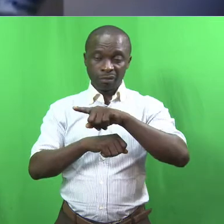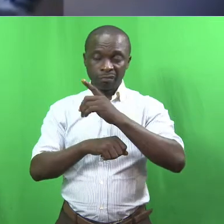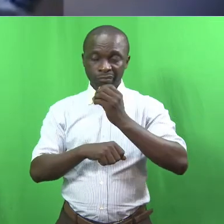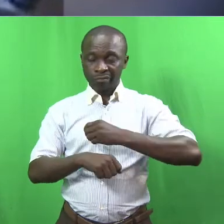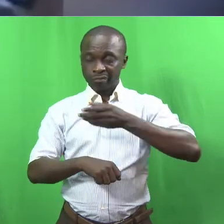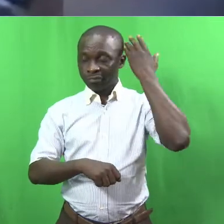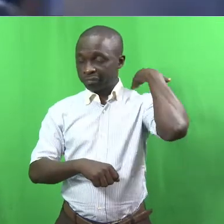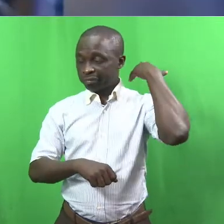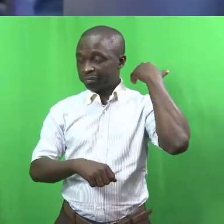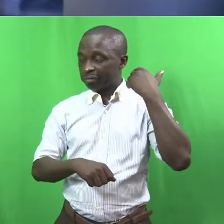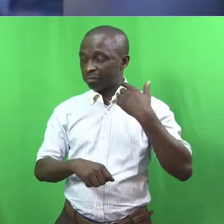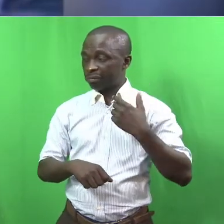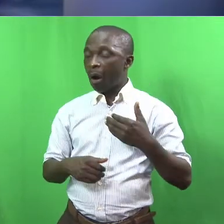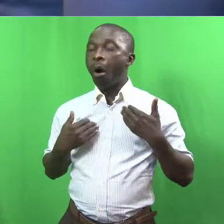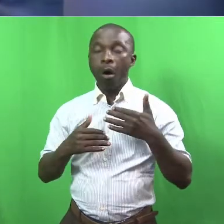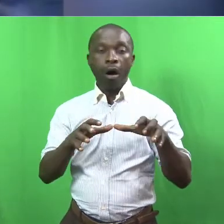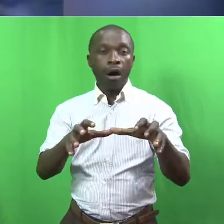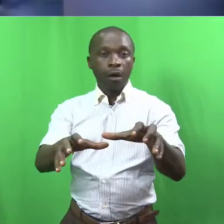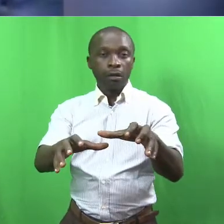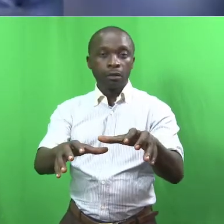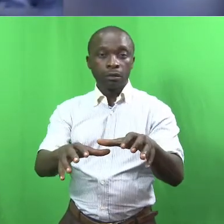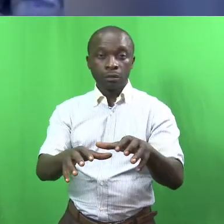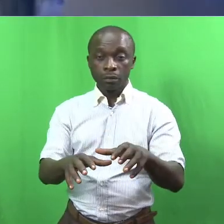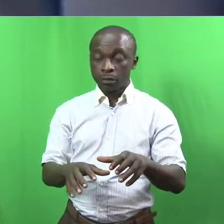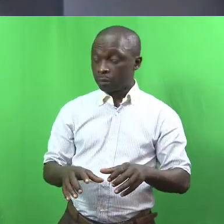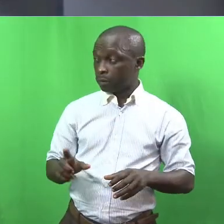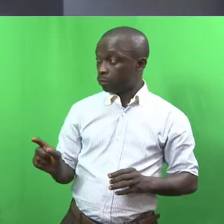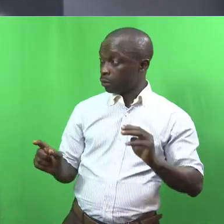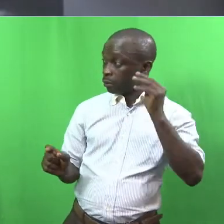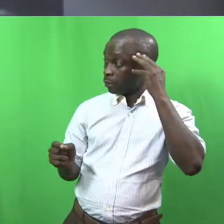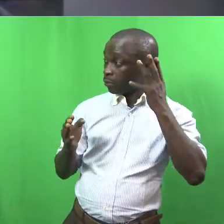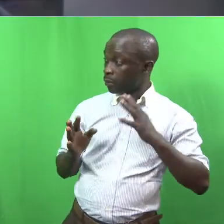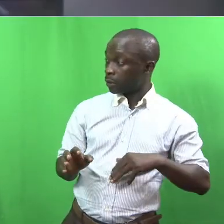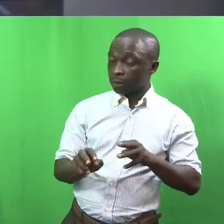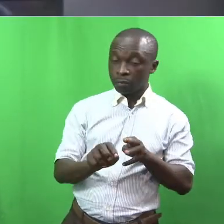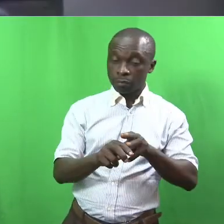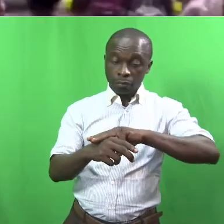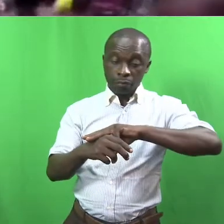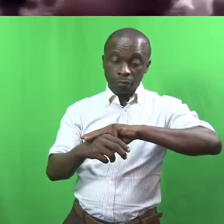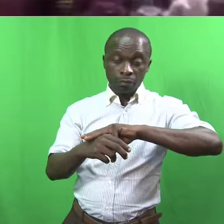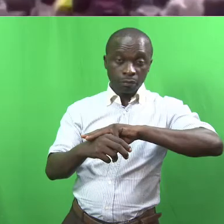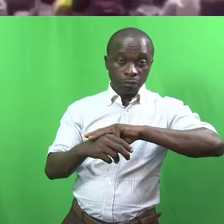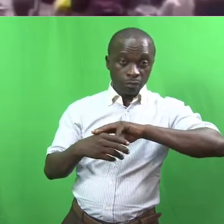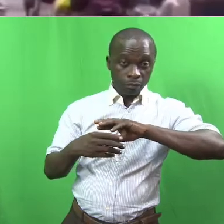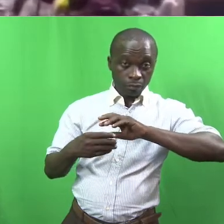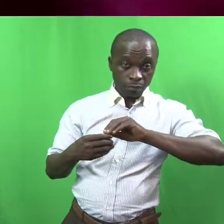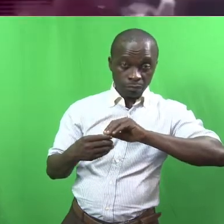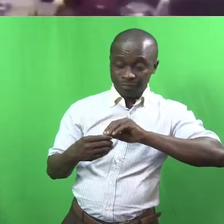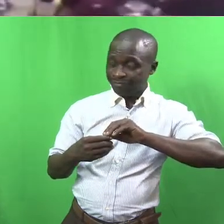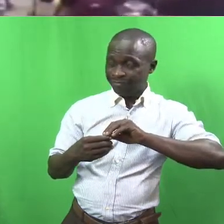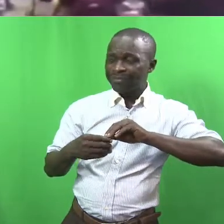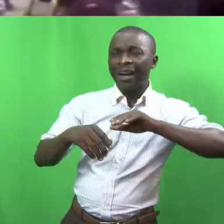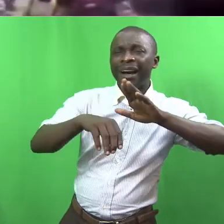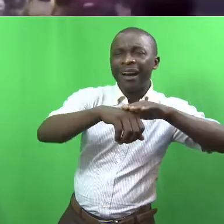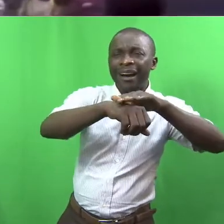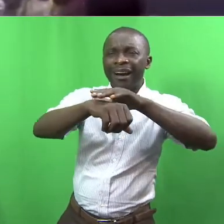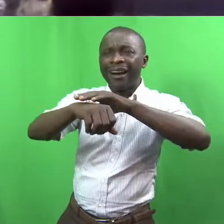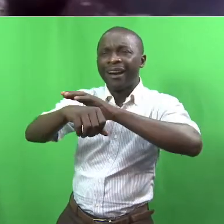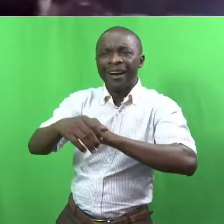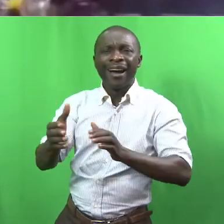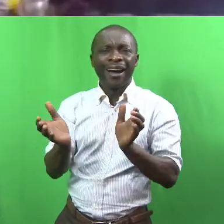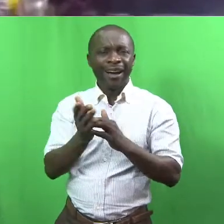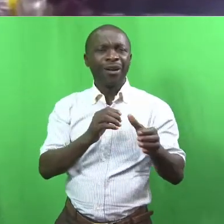dresse le bilan de cette pandémie sur la période du 1er au 4 décembre 2020. Manaouda Malachi a annoncé que le Cameroun